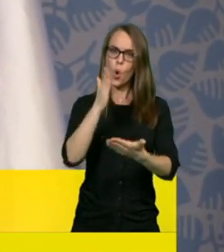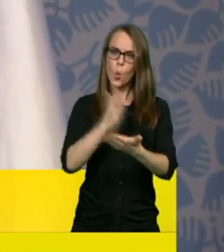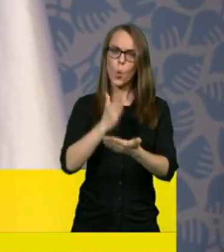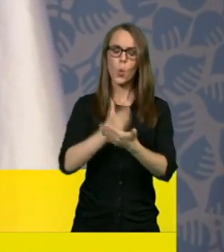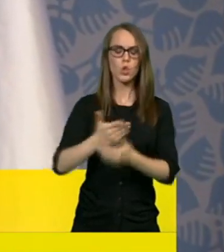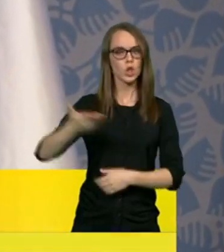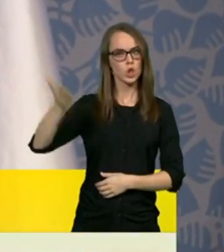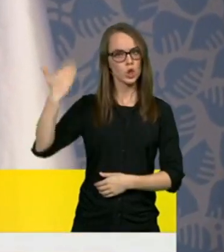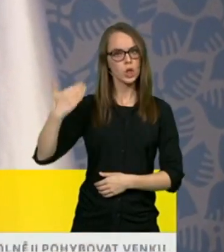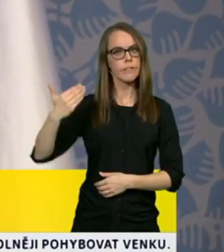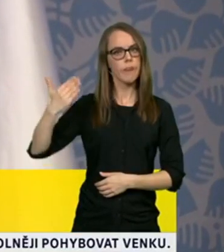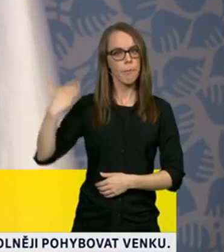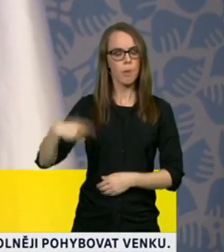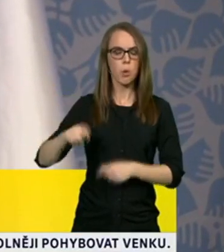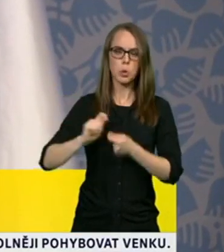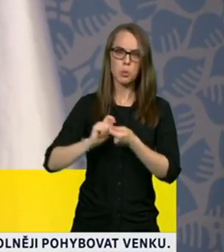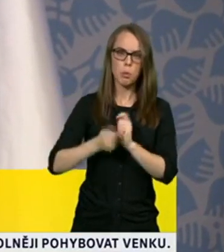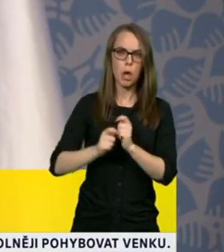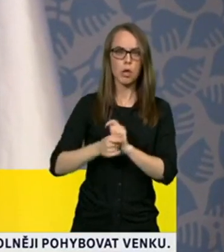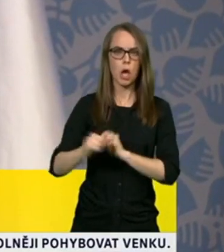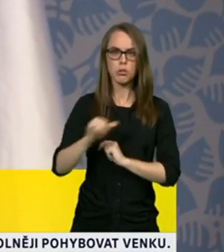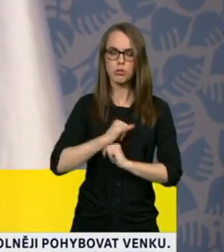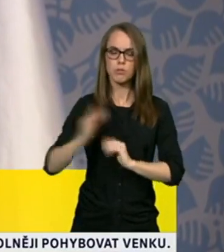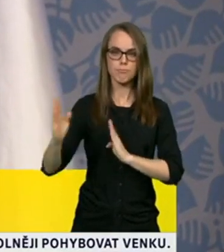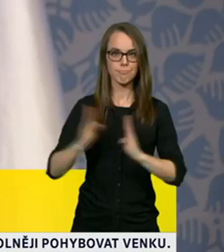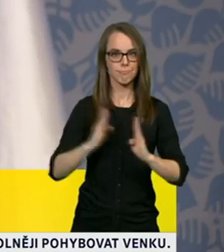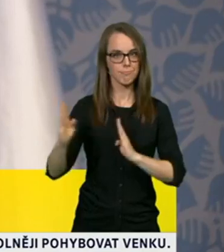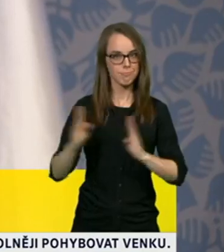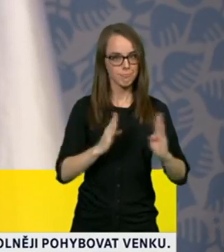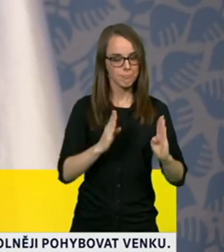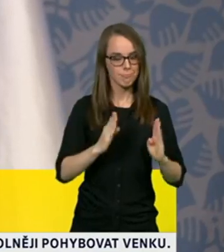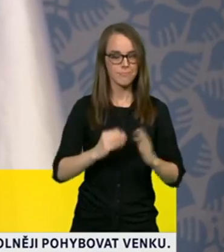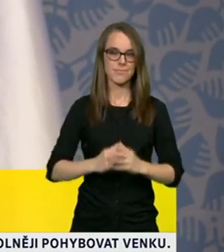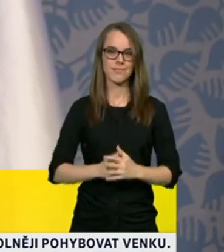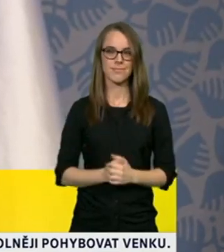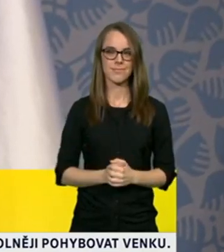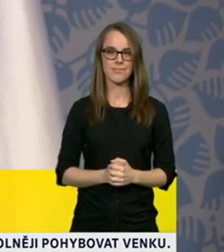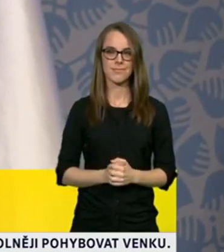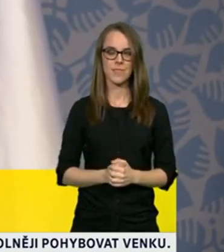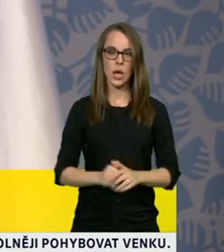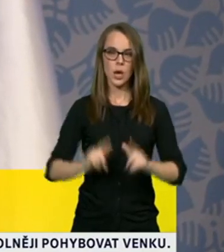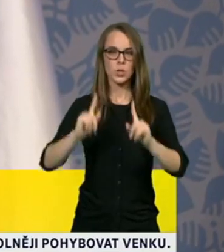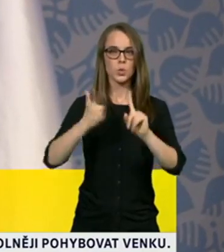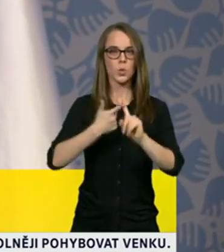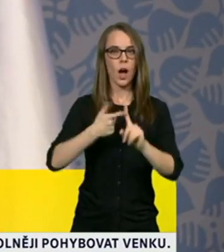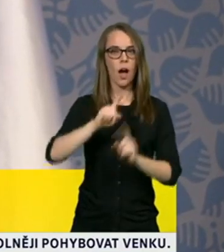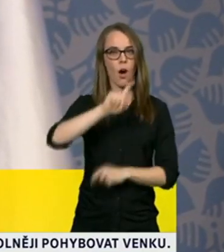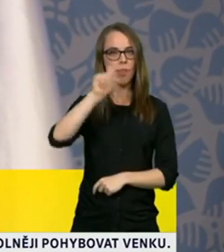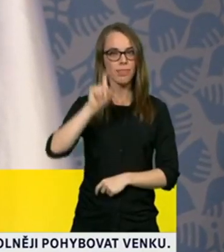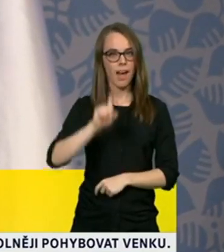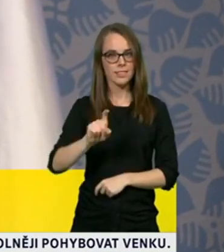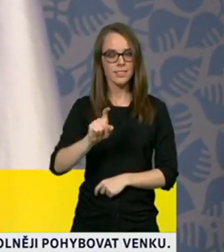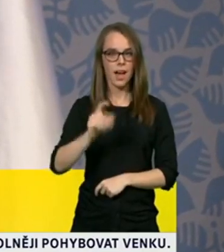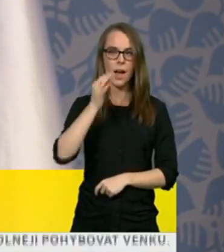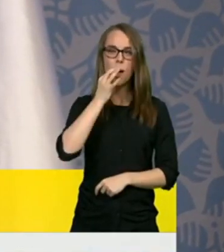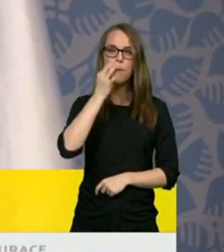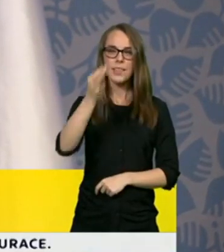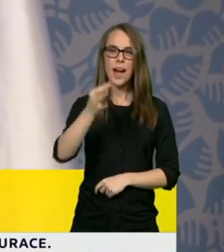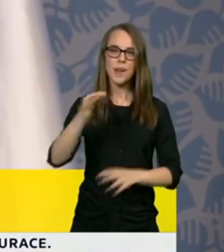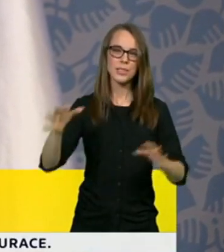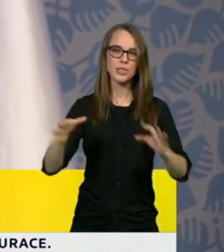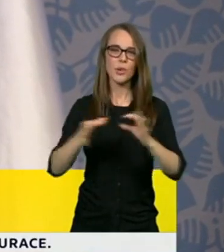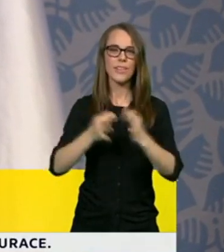prosím je. A druhý dotaz možná na paní vicepremiérku nebo na pana vicepremiéra, jak to je s tím ošetřovným. Ptala jsem se na to ve čtvrtek na